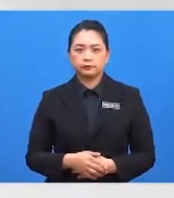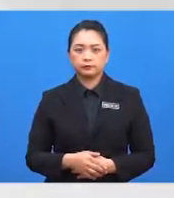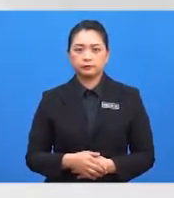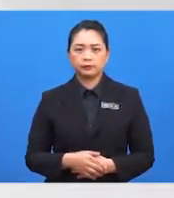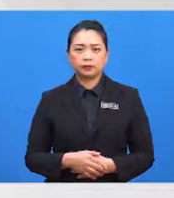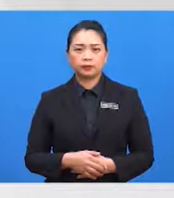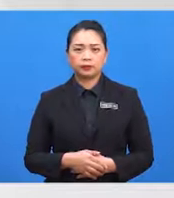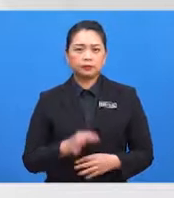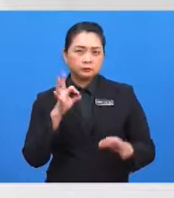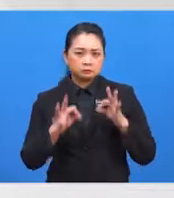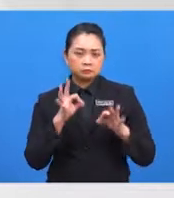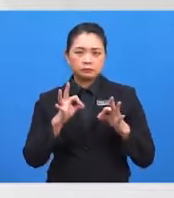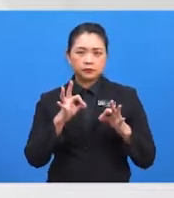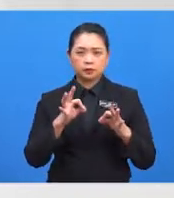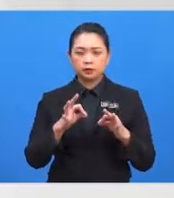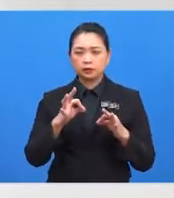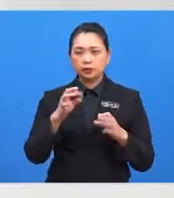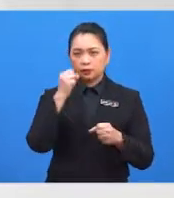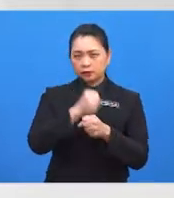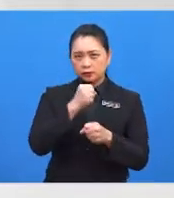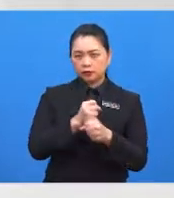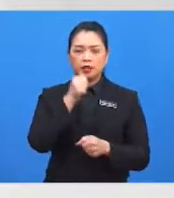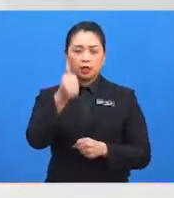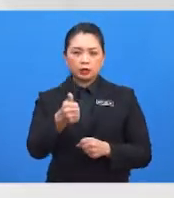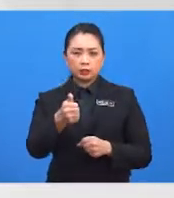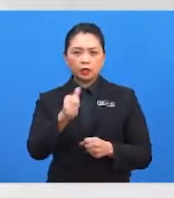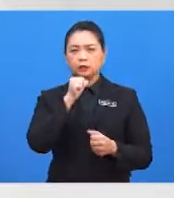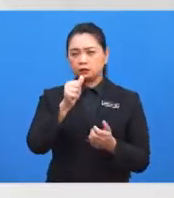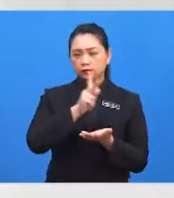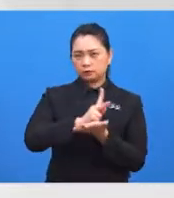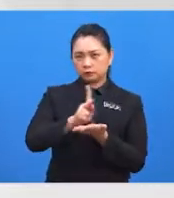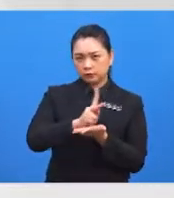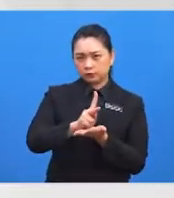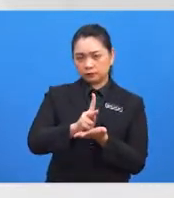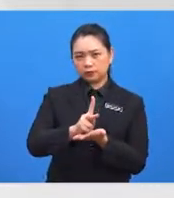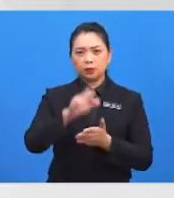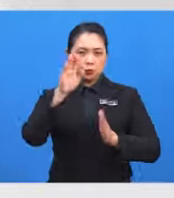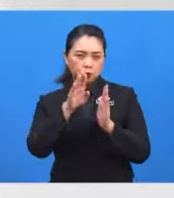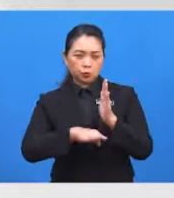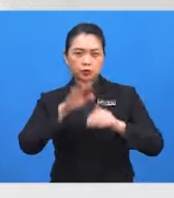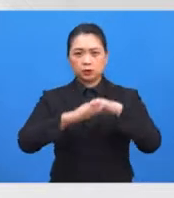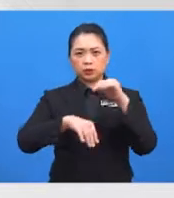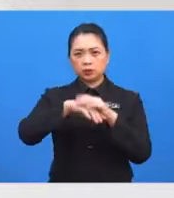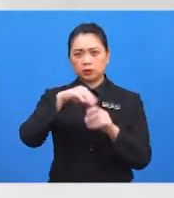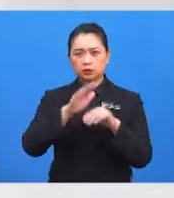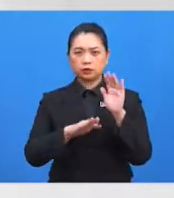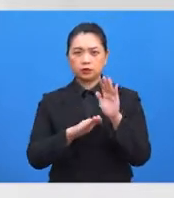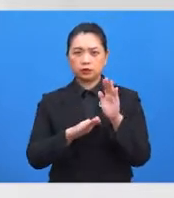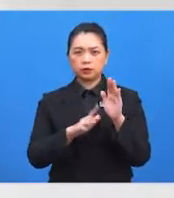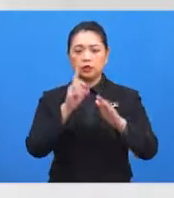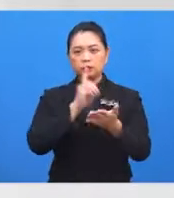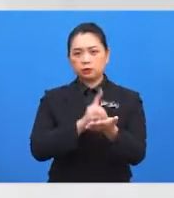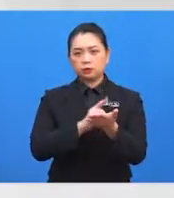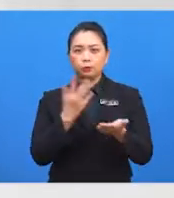Jika hasil kerja anda kelihatan bersepah, sendat atau kurang selesa, doktor mungkin